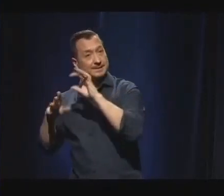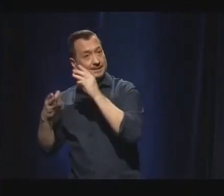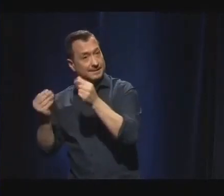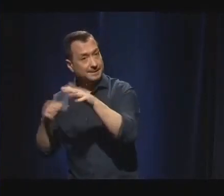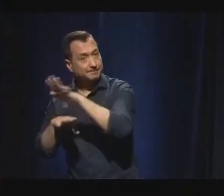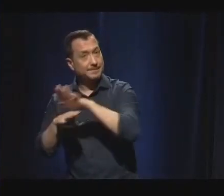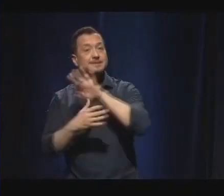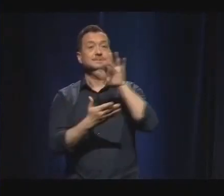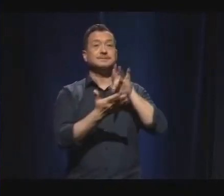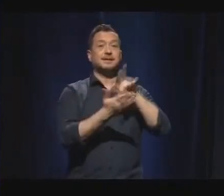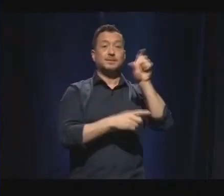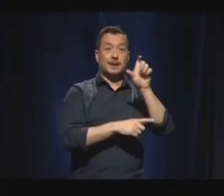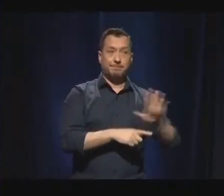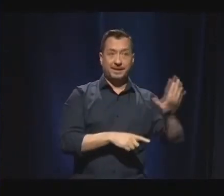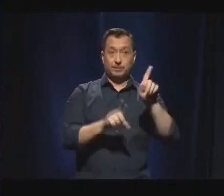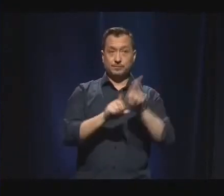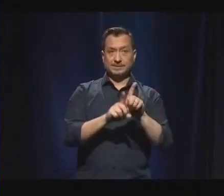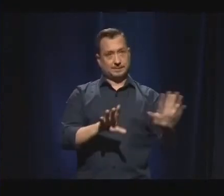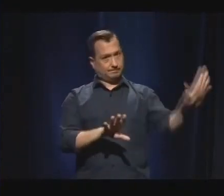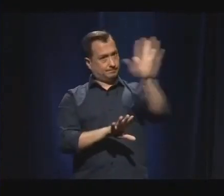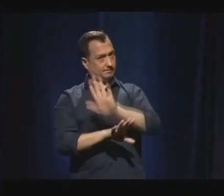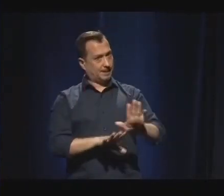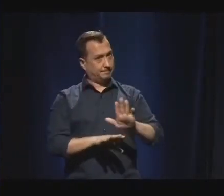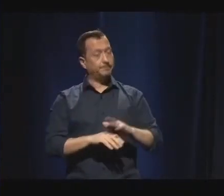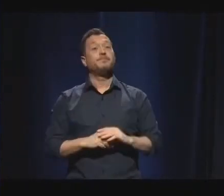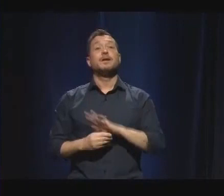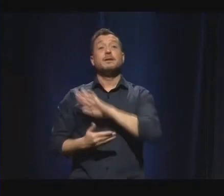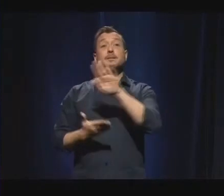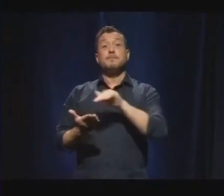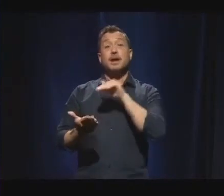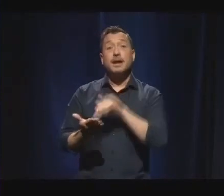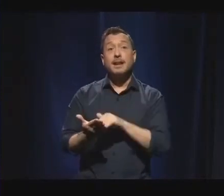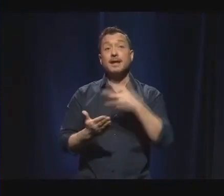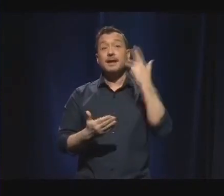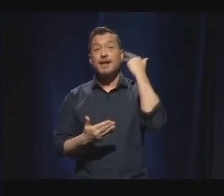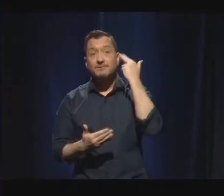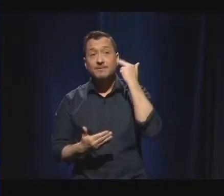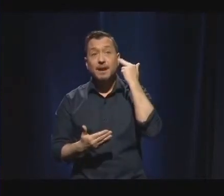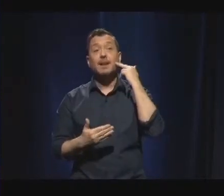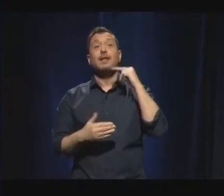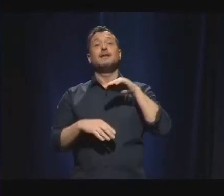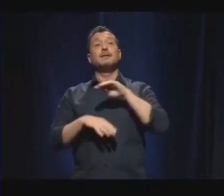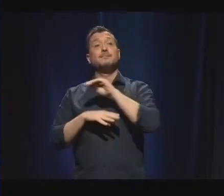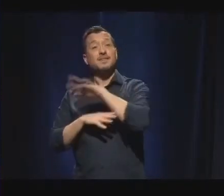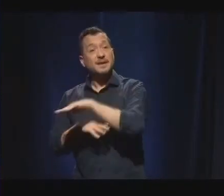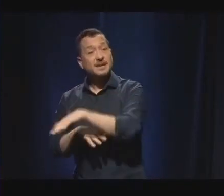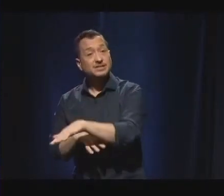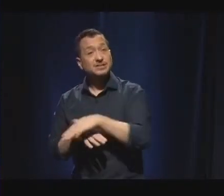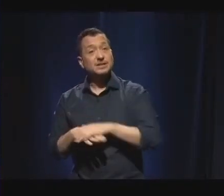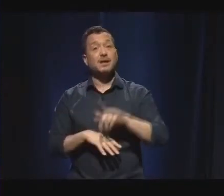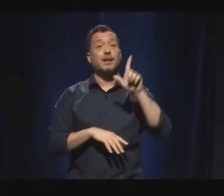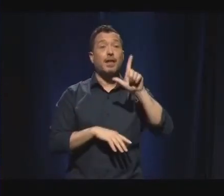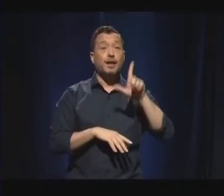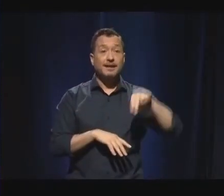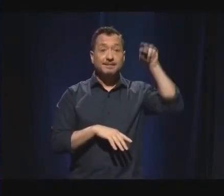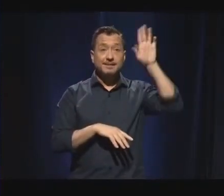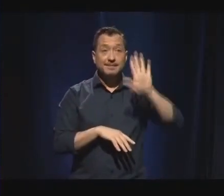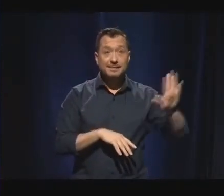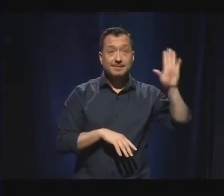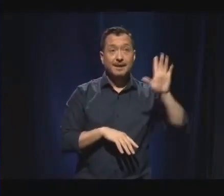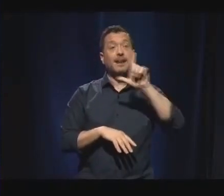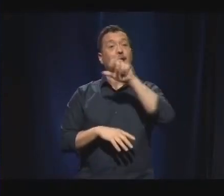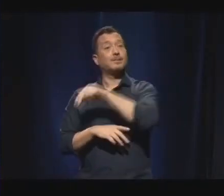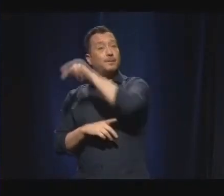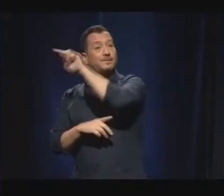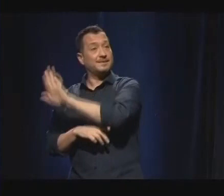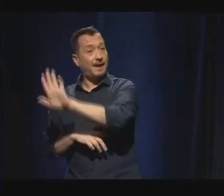Maintenant, pour ce qui est de Montréal, Laval, Montérégie, Lanaudière, Laurentides, la santé publique prévoit